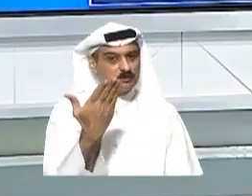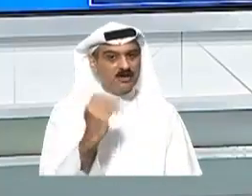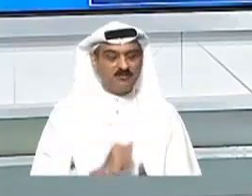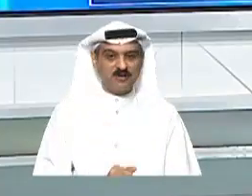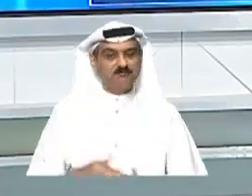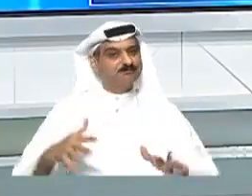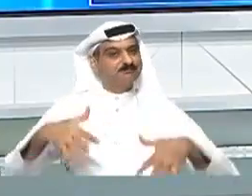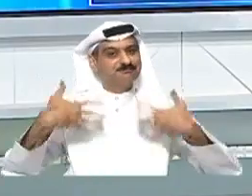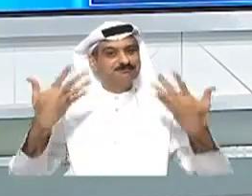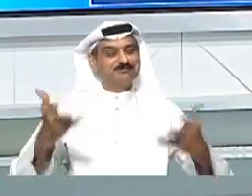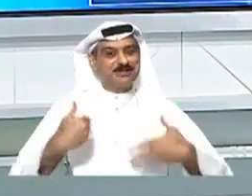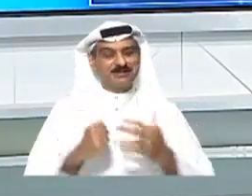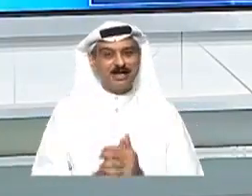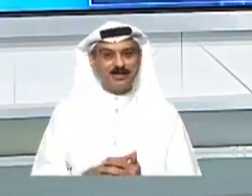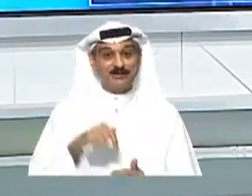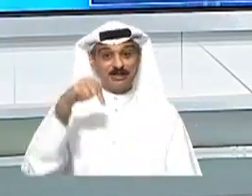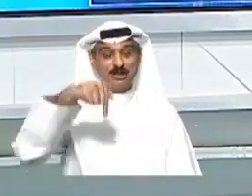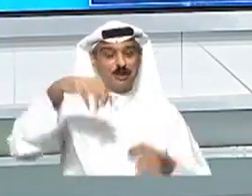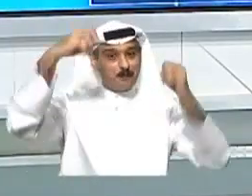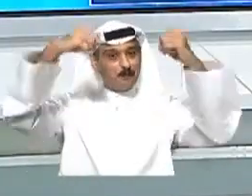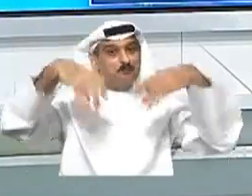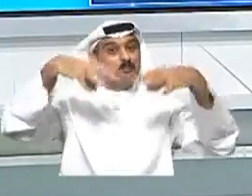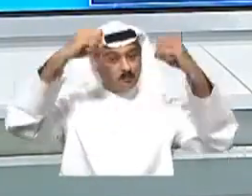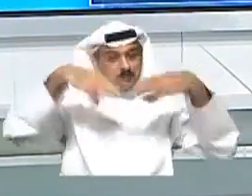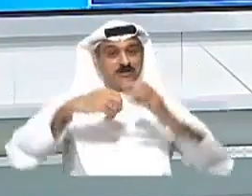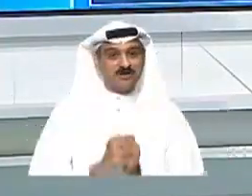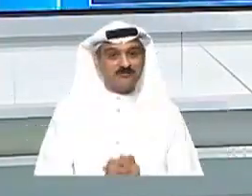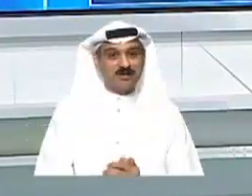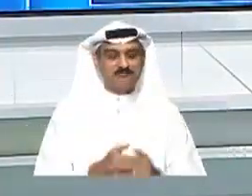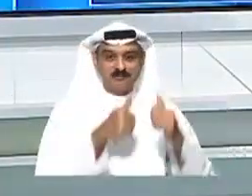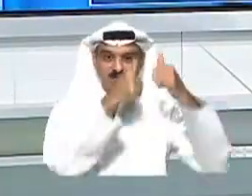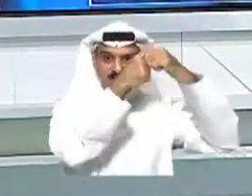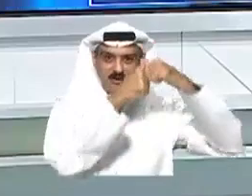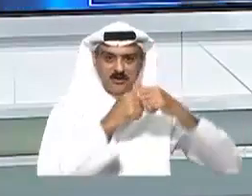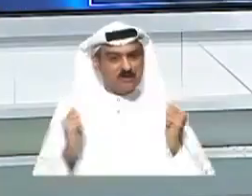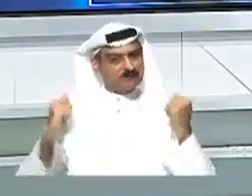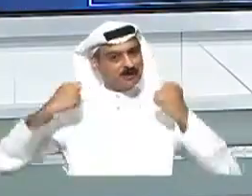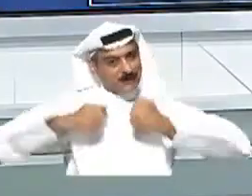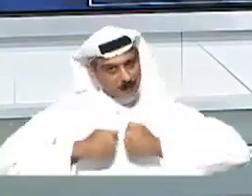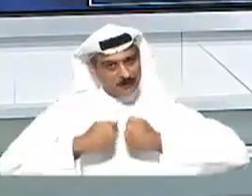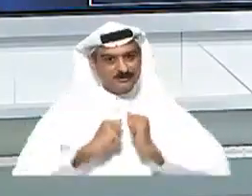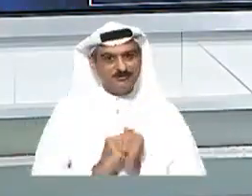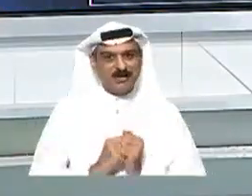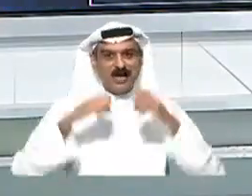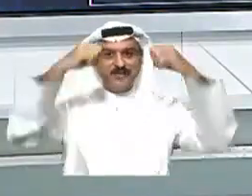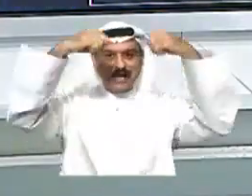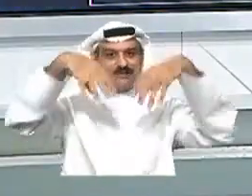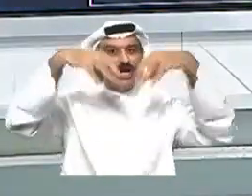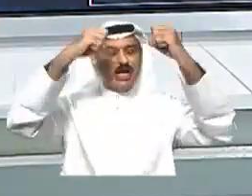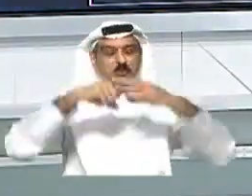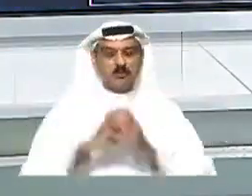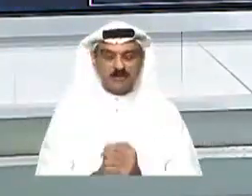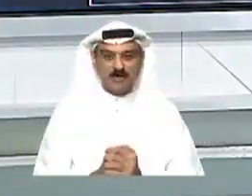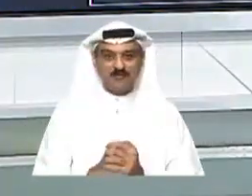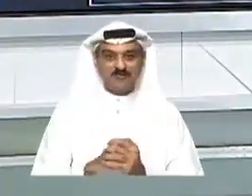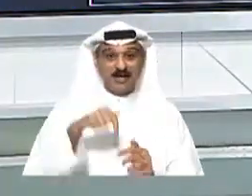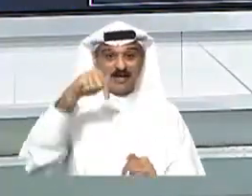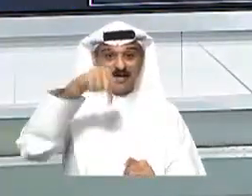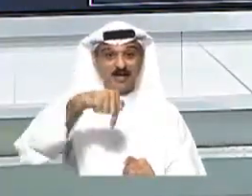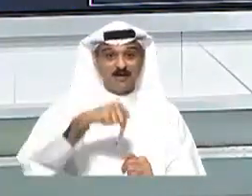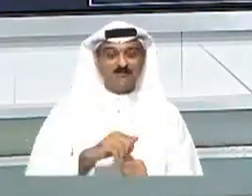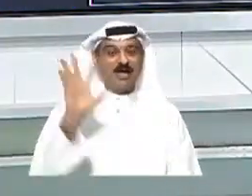بالاستمتاع خلال هذه الأجواء، وطبعا لا تنسون الرينكوت لحمايتكم من الأمطار المتوقعة خلال